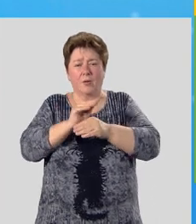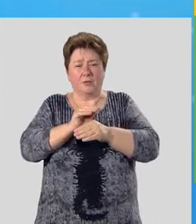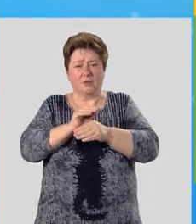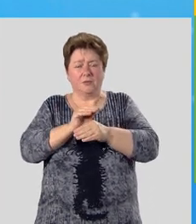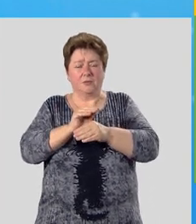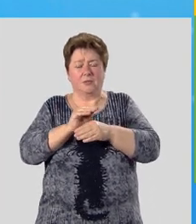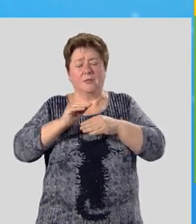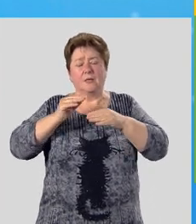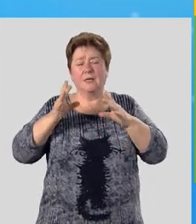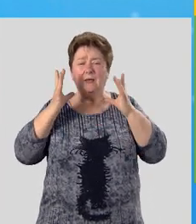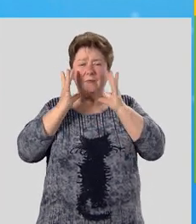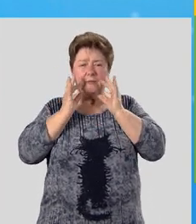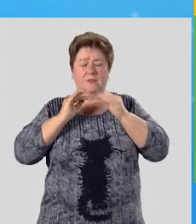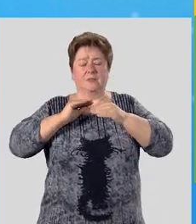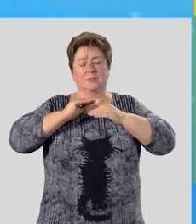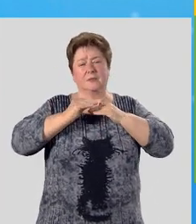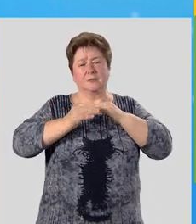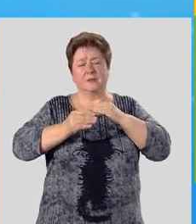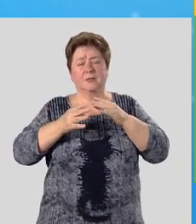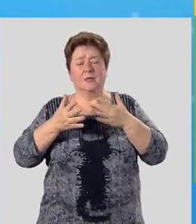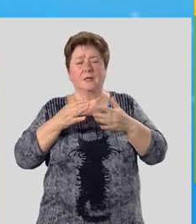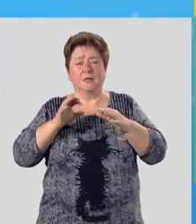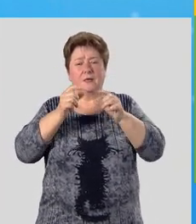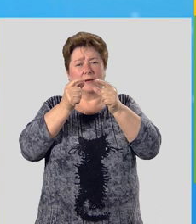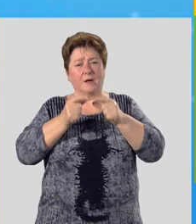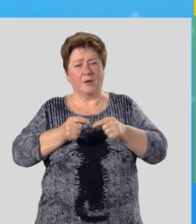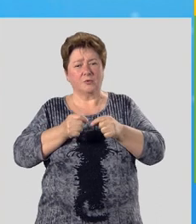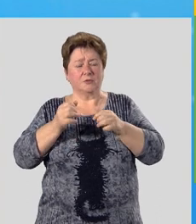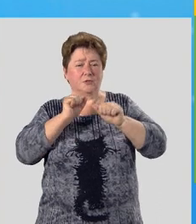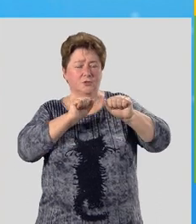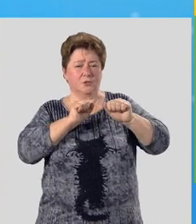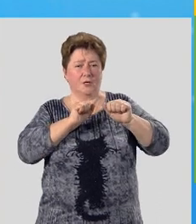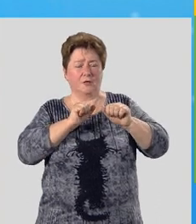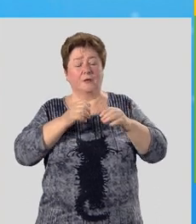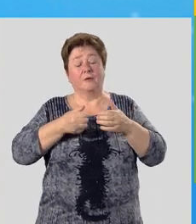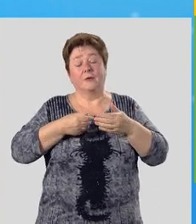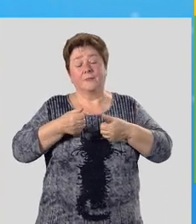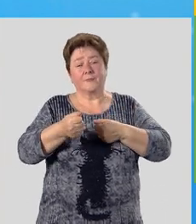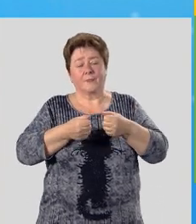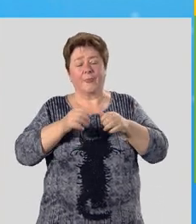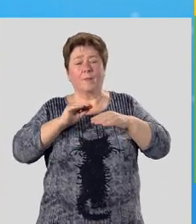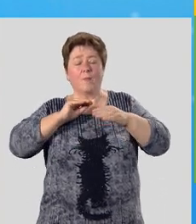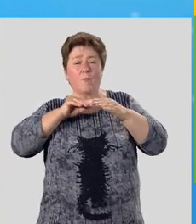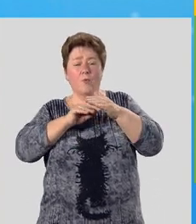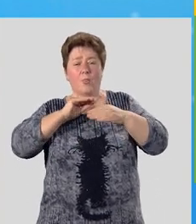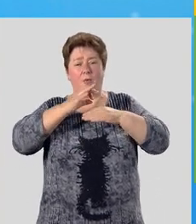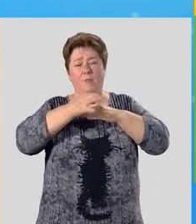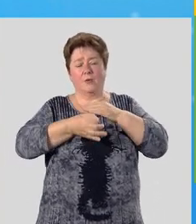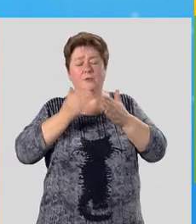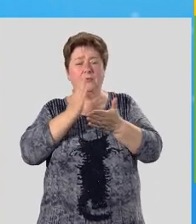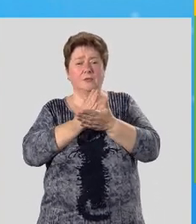дополнительные слизистые слои и капсулу, выполняющую защитную роль. Под оболочкой